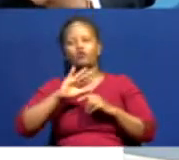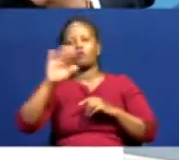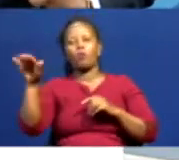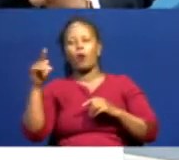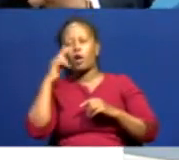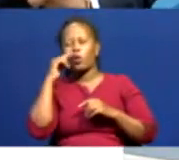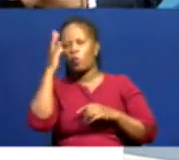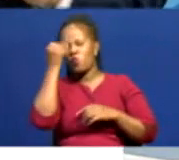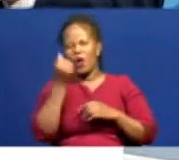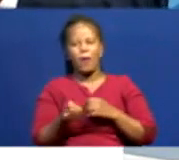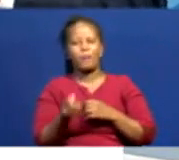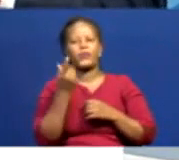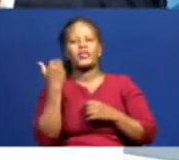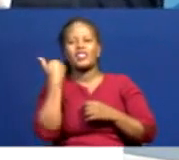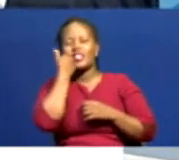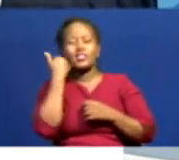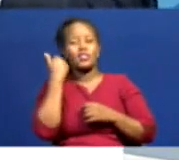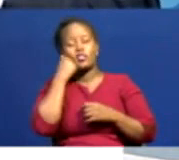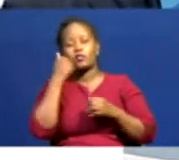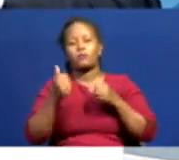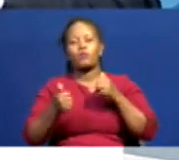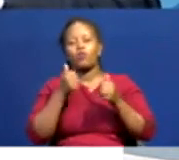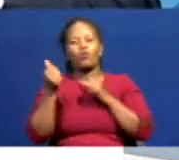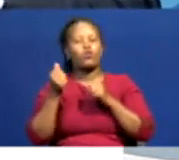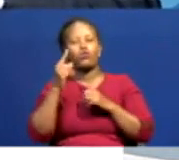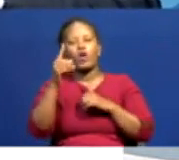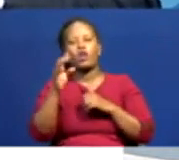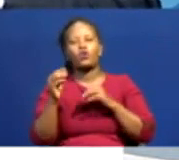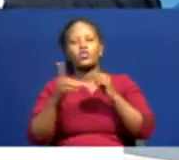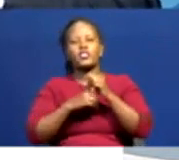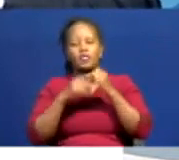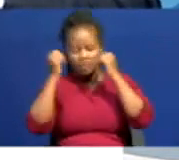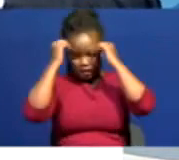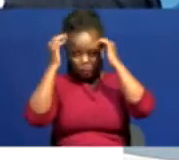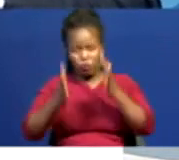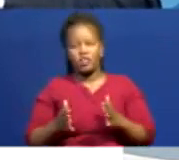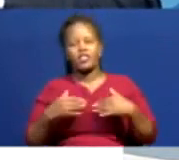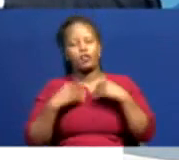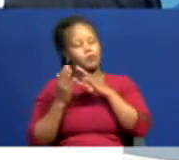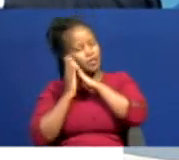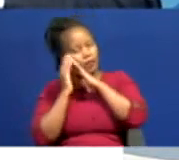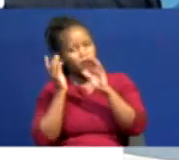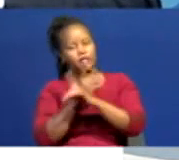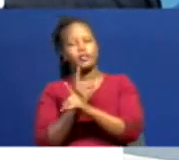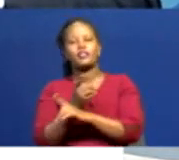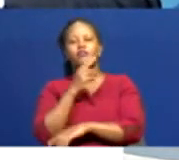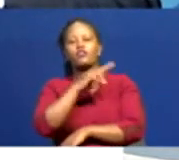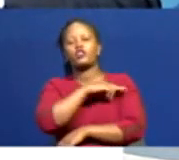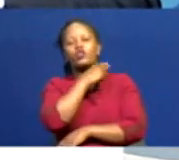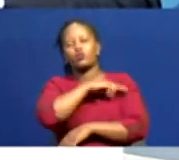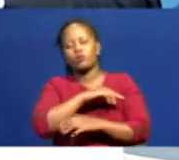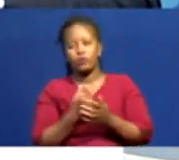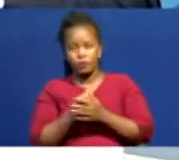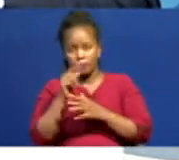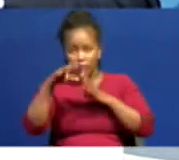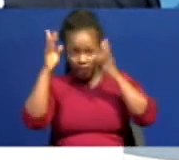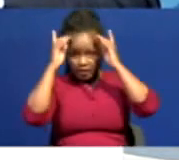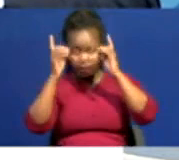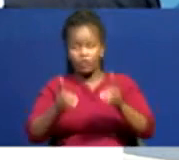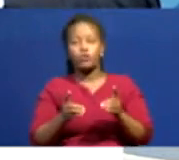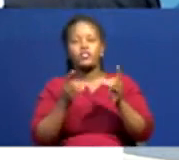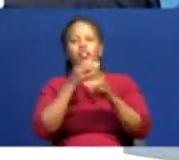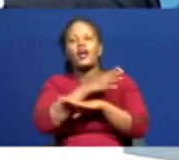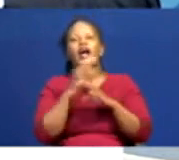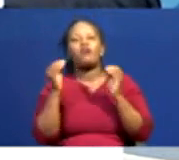tatanishi ambao umesababisha kulazwa kwa wanafunzi 106 katika hospitali mbalimbali. Uamuzi huo uliafikiwa baada ya mkutano kati